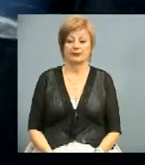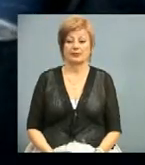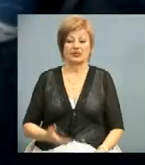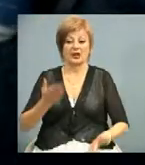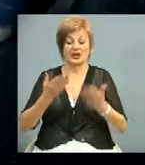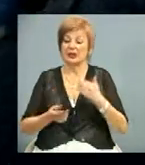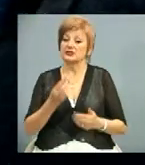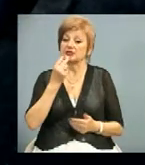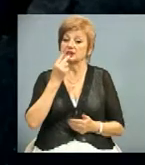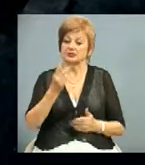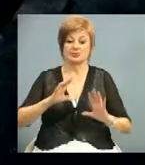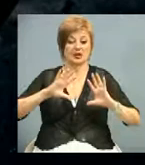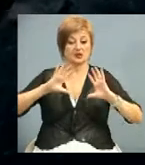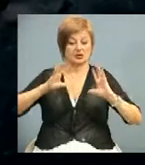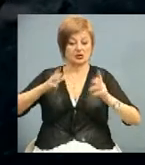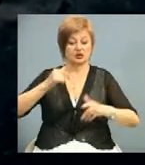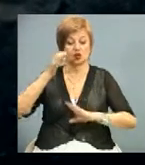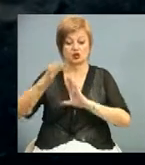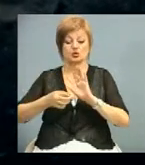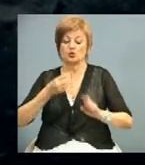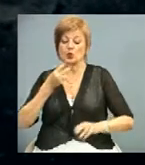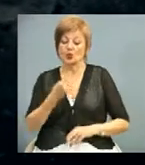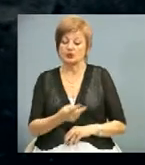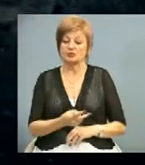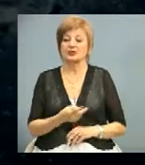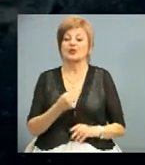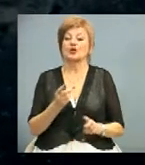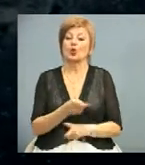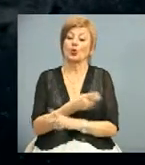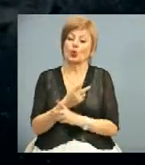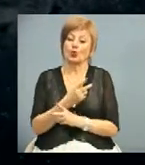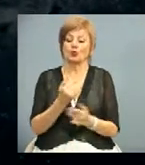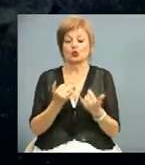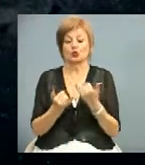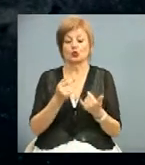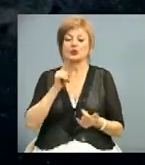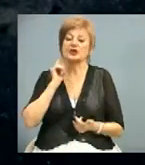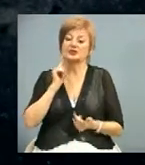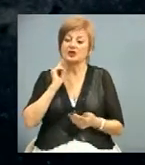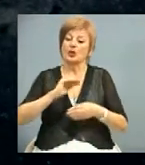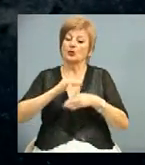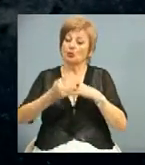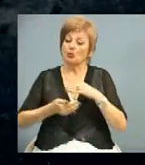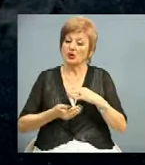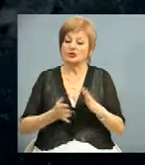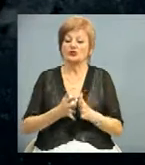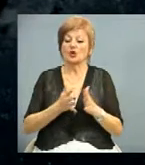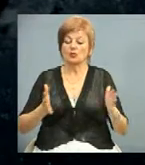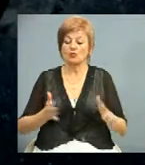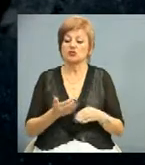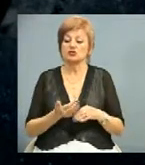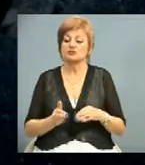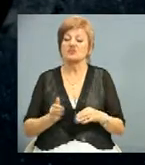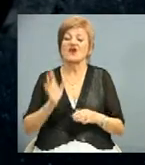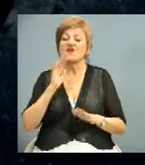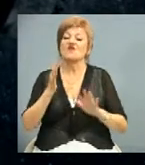Якщо дивитись на земну кулю з космосу, ми побачимо її блакитну та жовто-зелену поверхню. Більшу частину Землі займає вода,